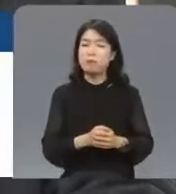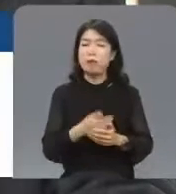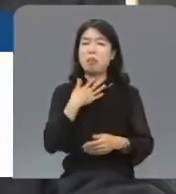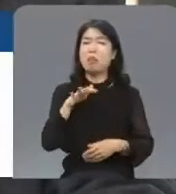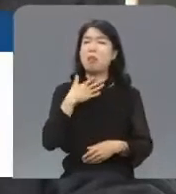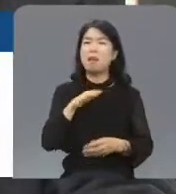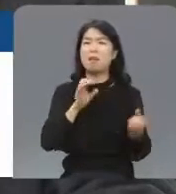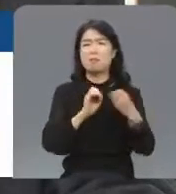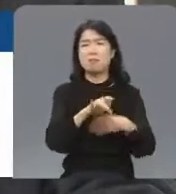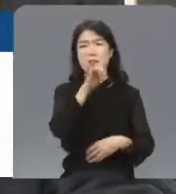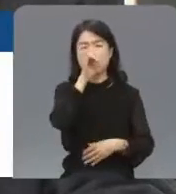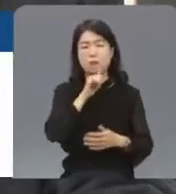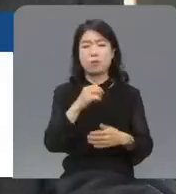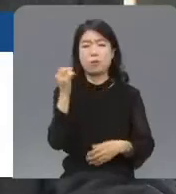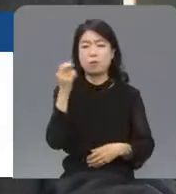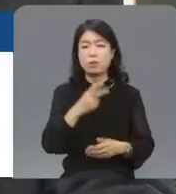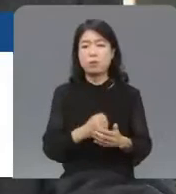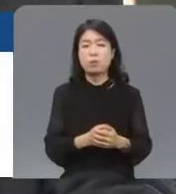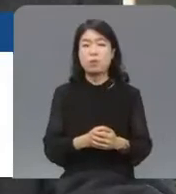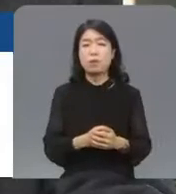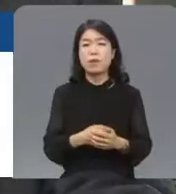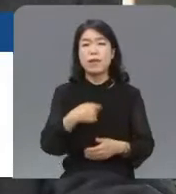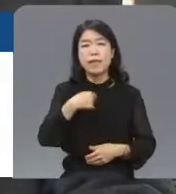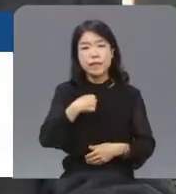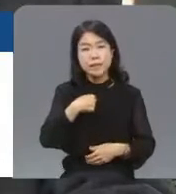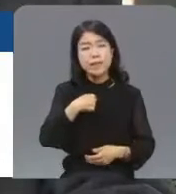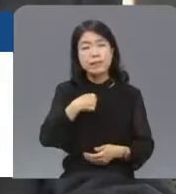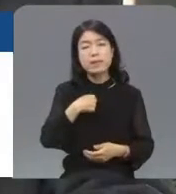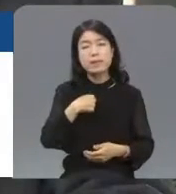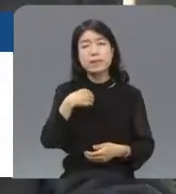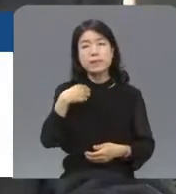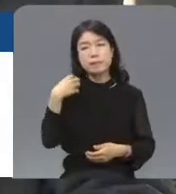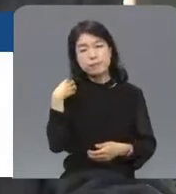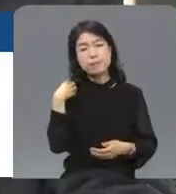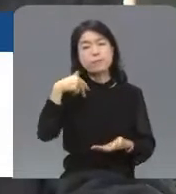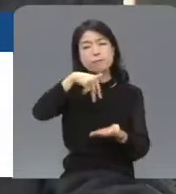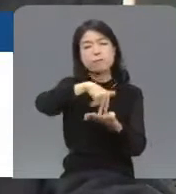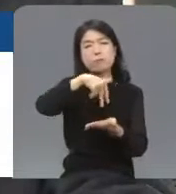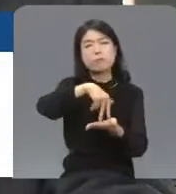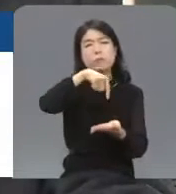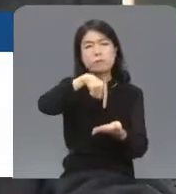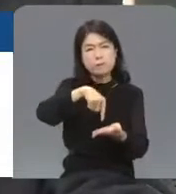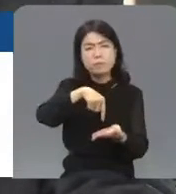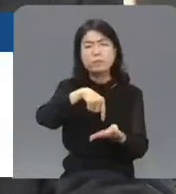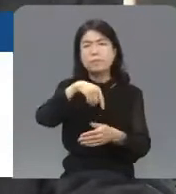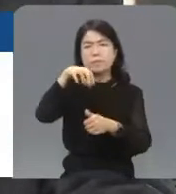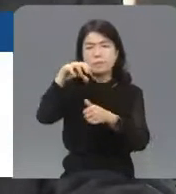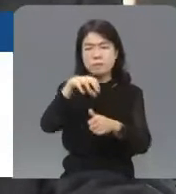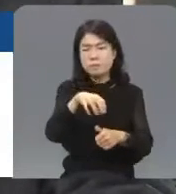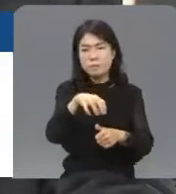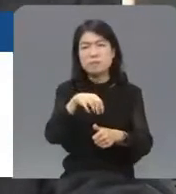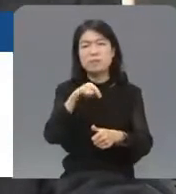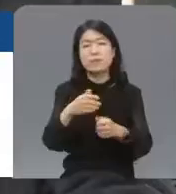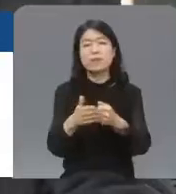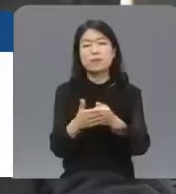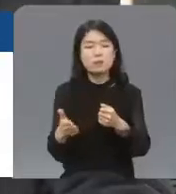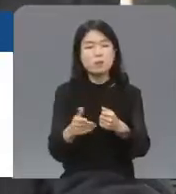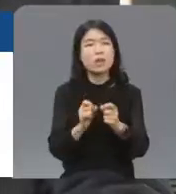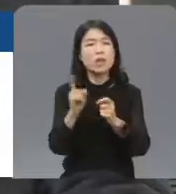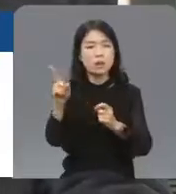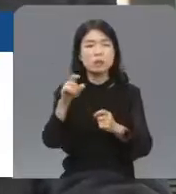하고 있고요. 그다음에 이제 자기가 놓였던 그 책임에서 자유롭지 못하기